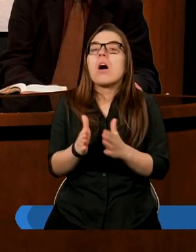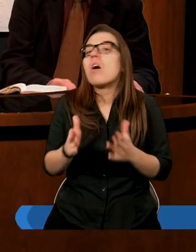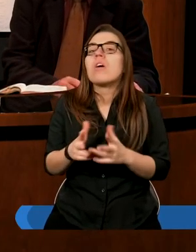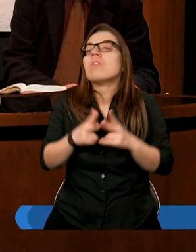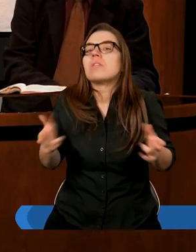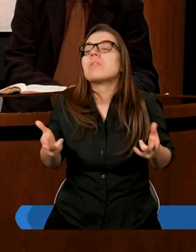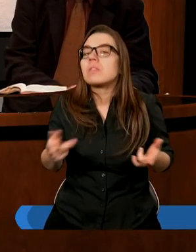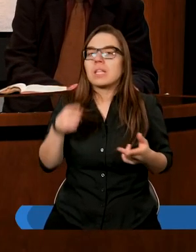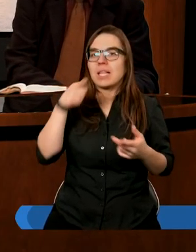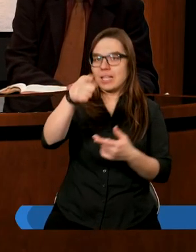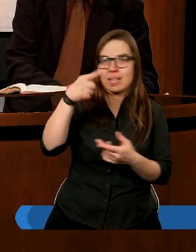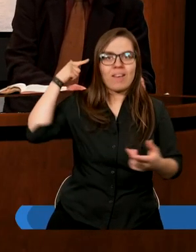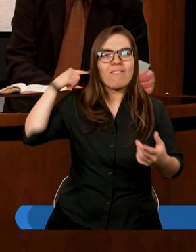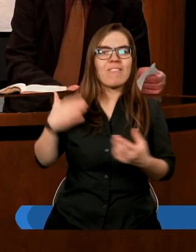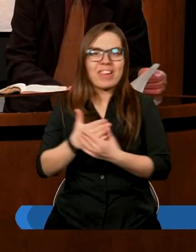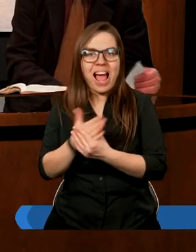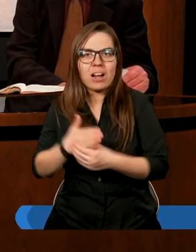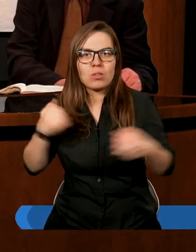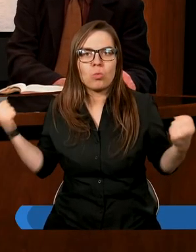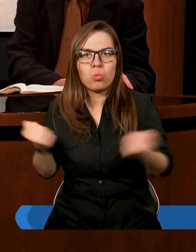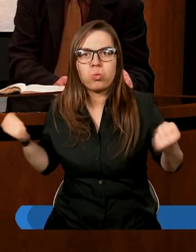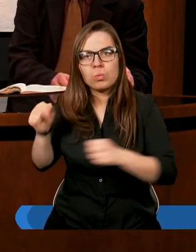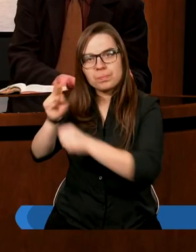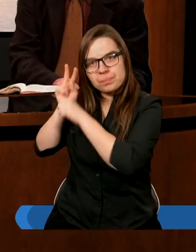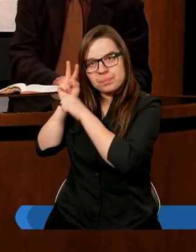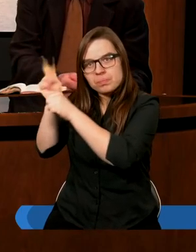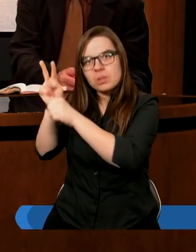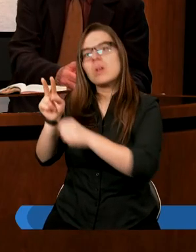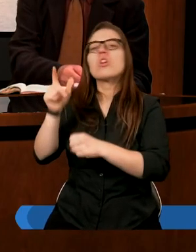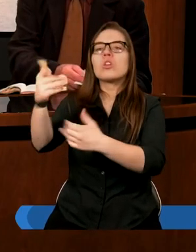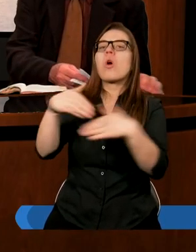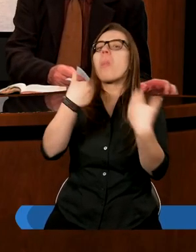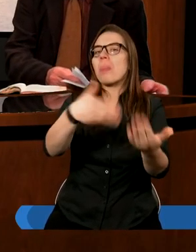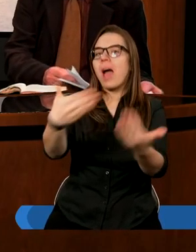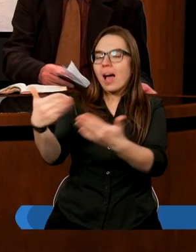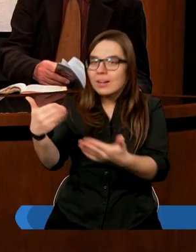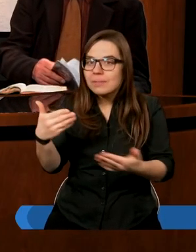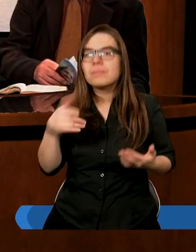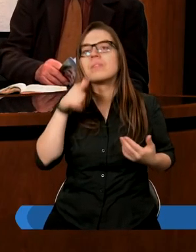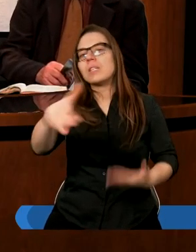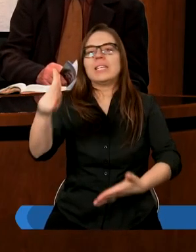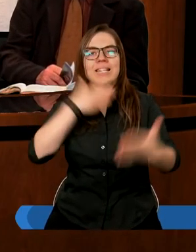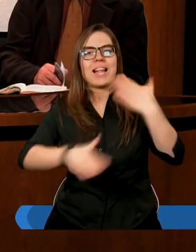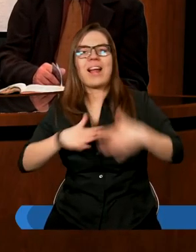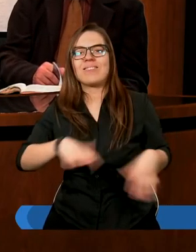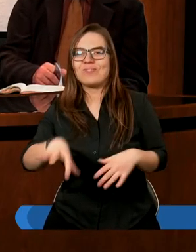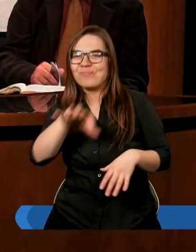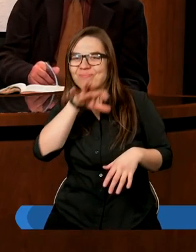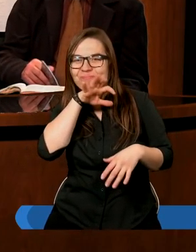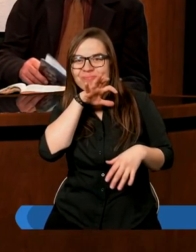że ty bądź wierny z tego, co ci Bóg daje, czyli bądź zawsze zadowoleni,